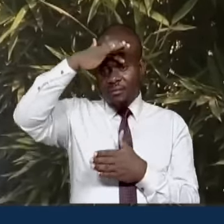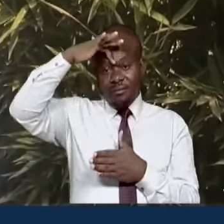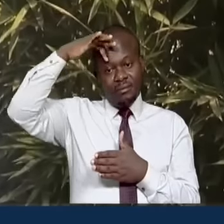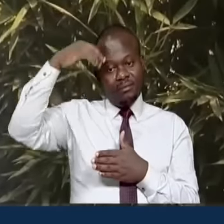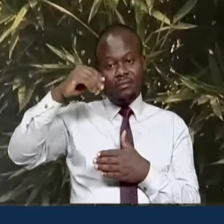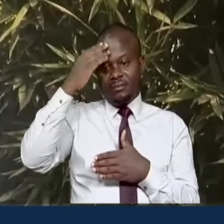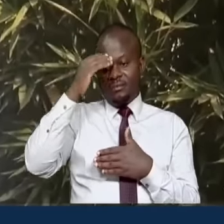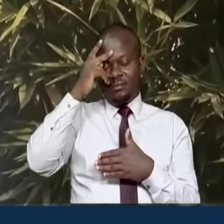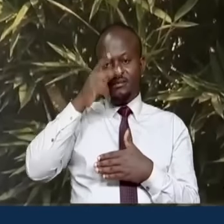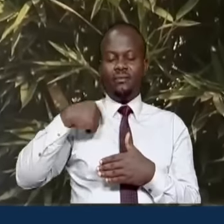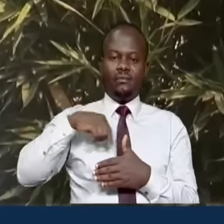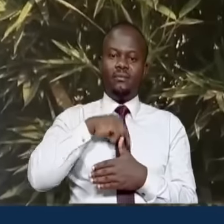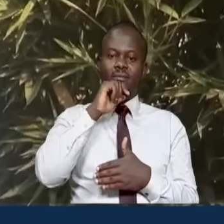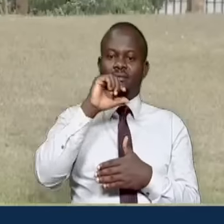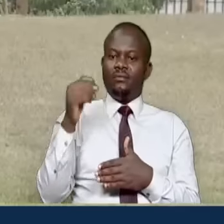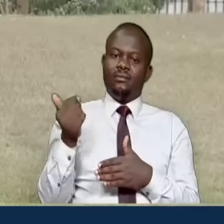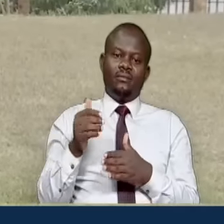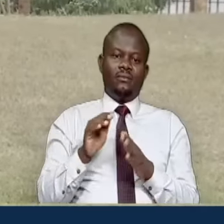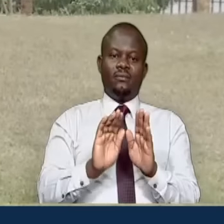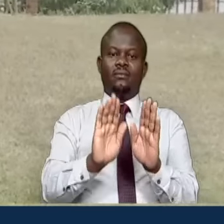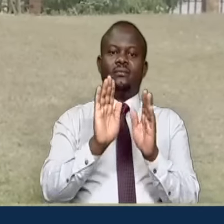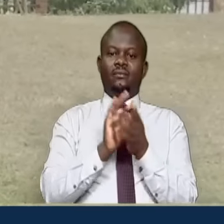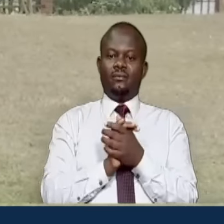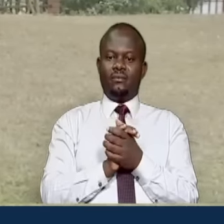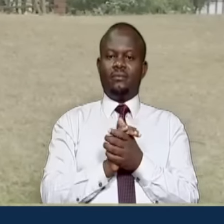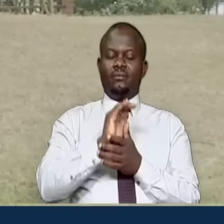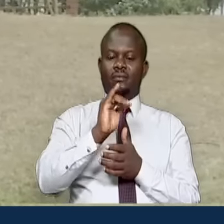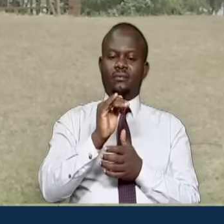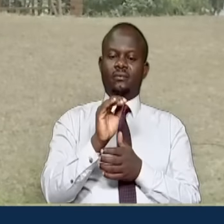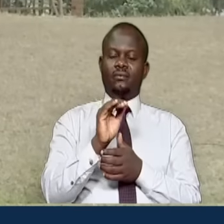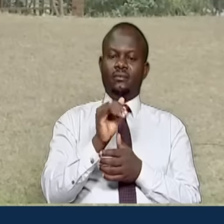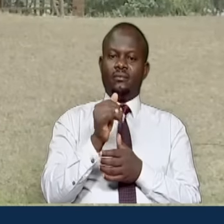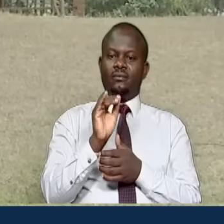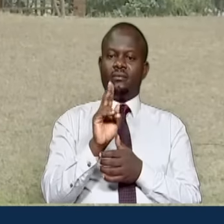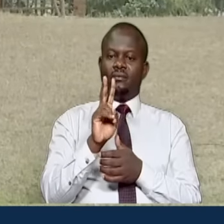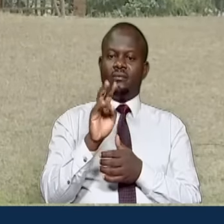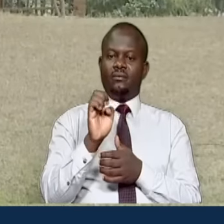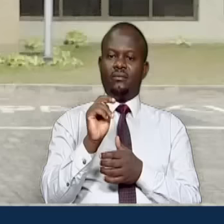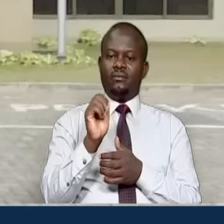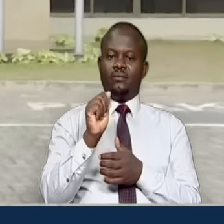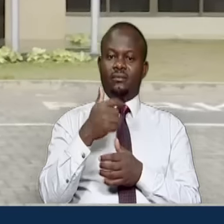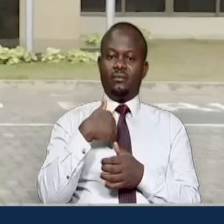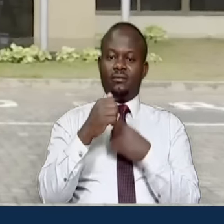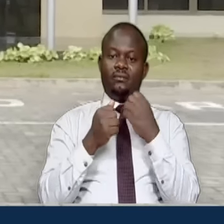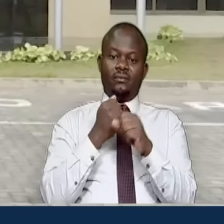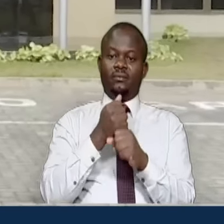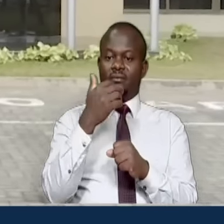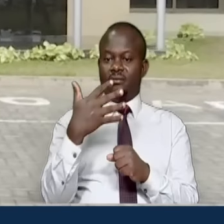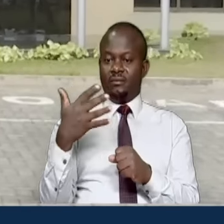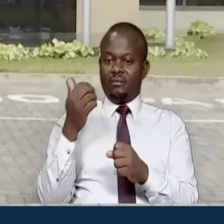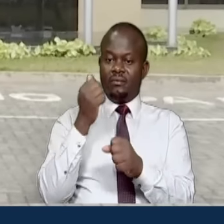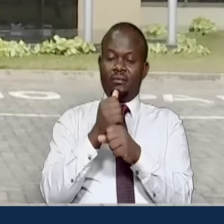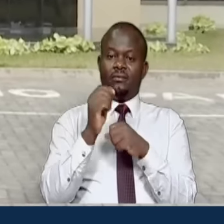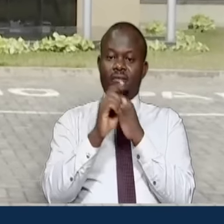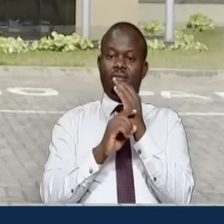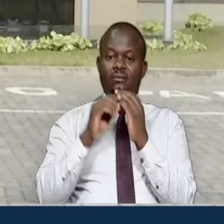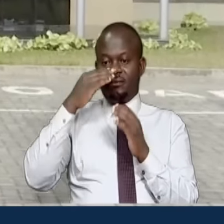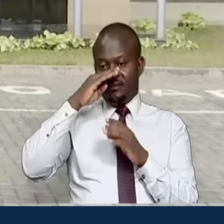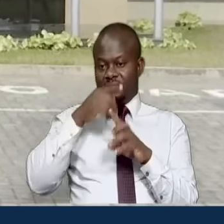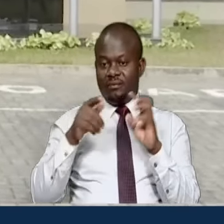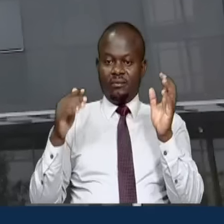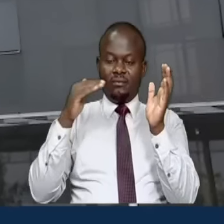wanjye nta wundi muntu namusiganya nawe haba Umukiza Juvenal nawe ni umugabo w'imyaka 55 ukorera mu karere ka Nyanza